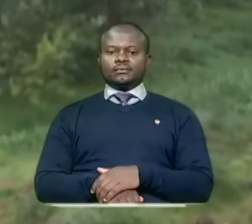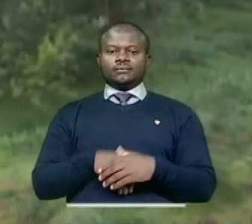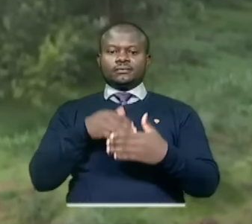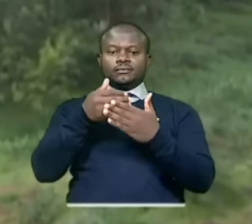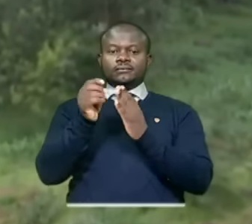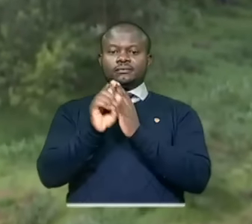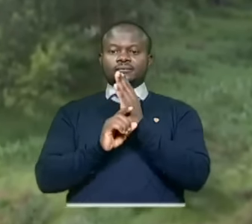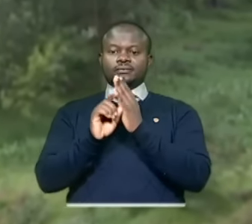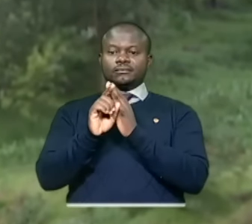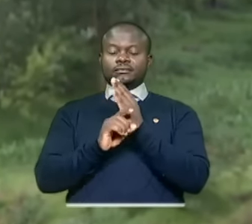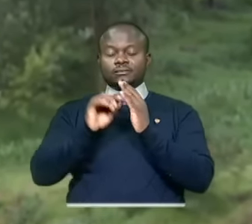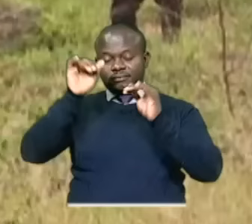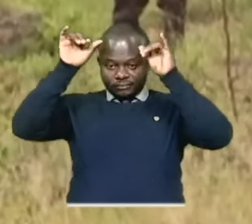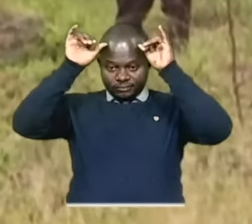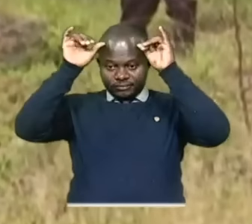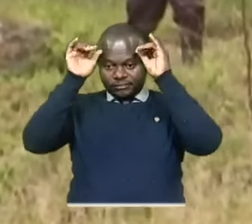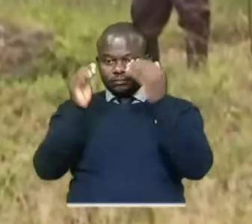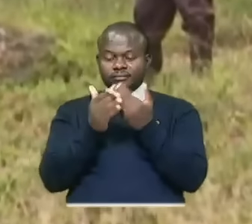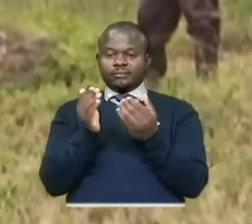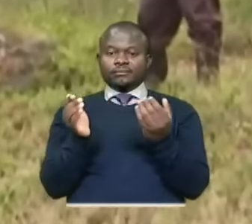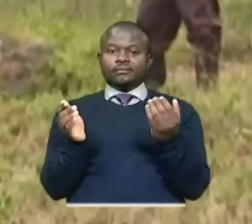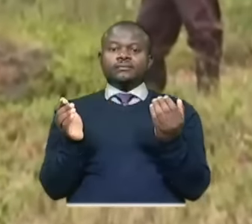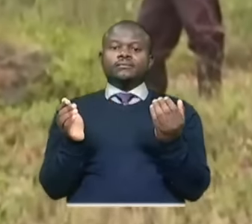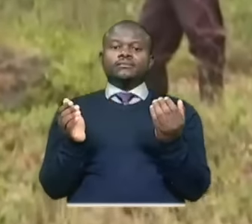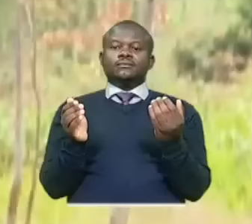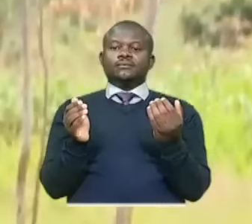karere ka Nyagatare habarurwa aborozi b'inzuki cyangwa se